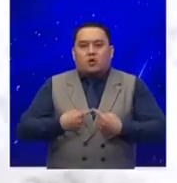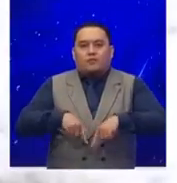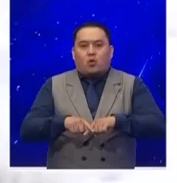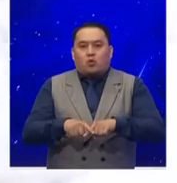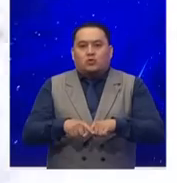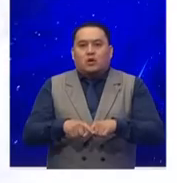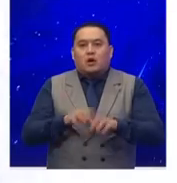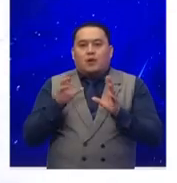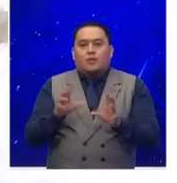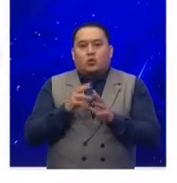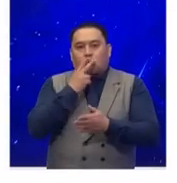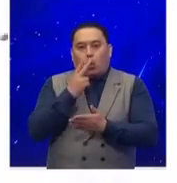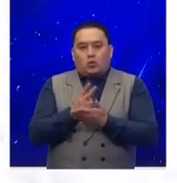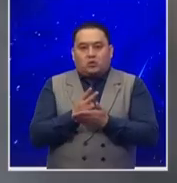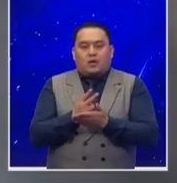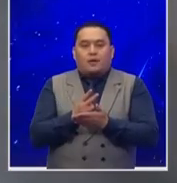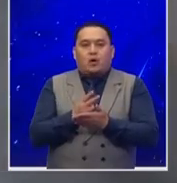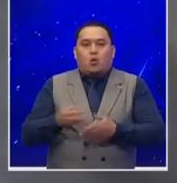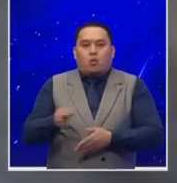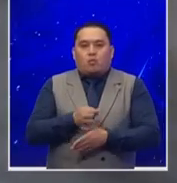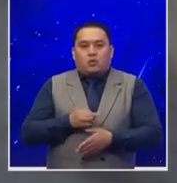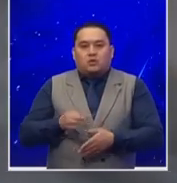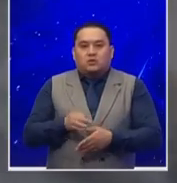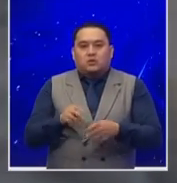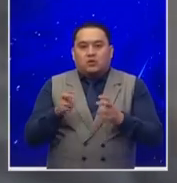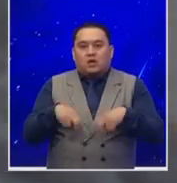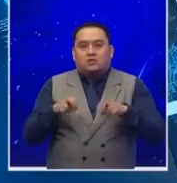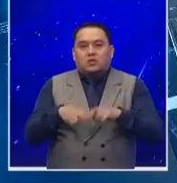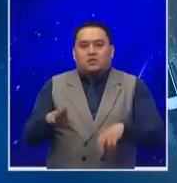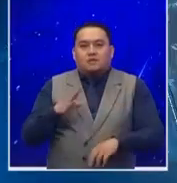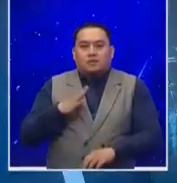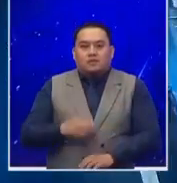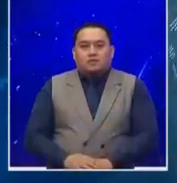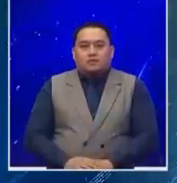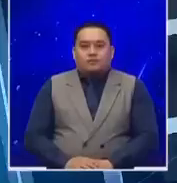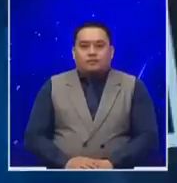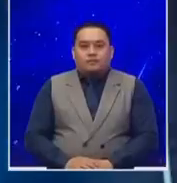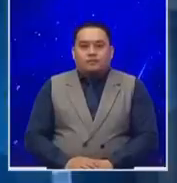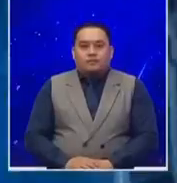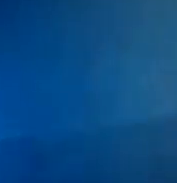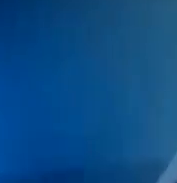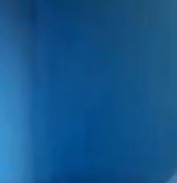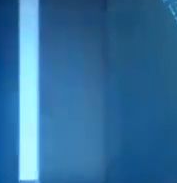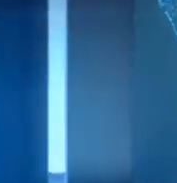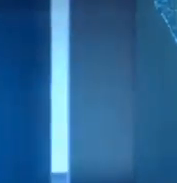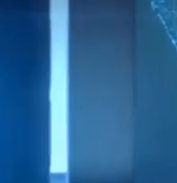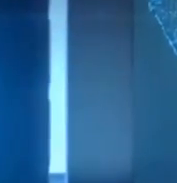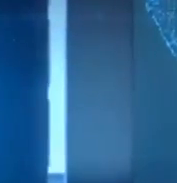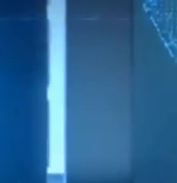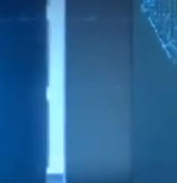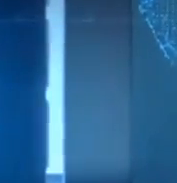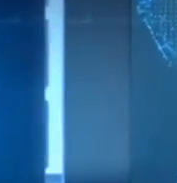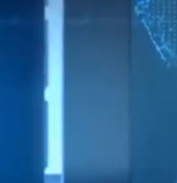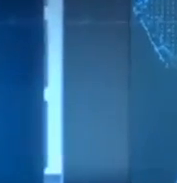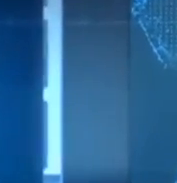шоғырландырып, қамқорлық көрсету жобасы әлі облыс деңгейінде қарастырылып жатыр. Мадина Берқызы, Абзал Нүсіпов, Жетісу